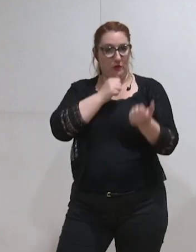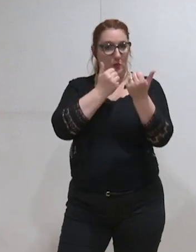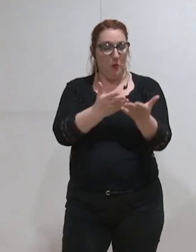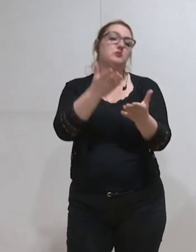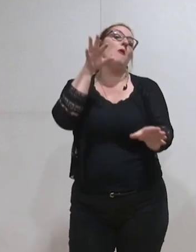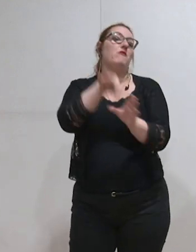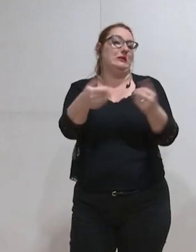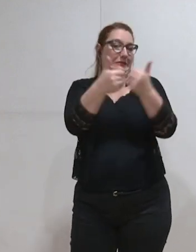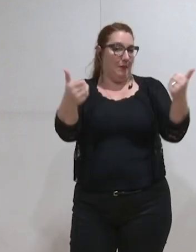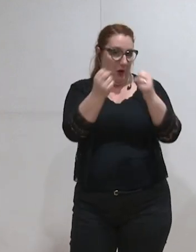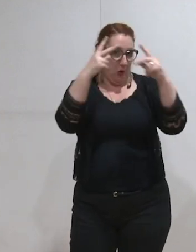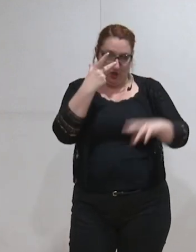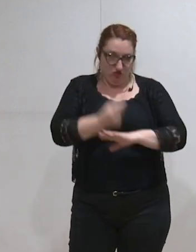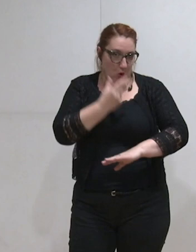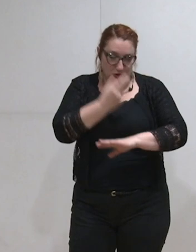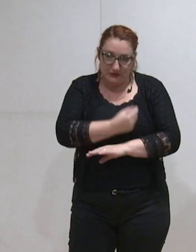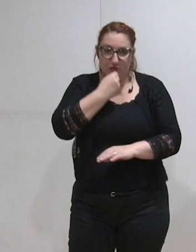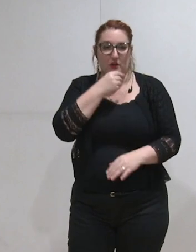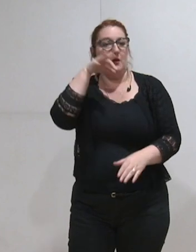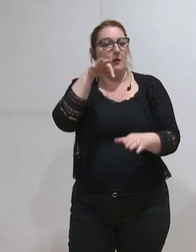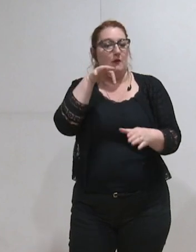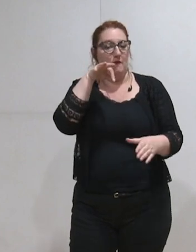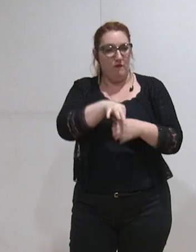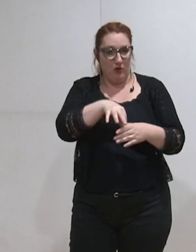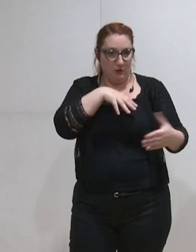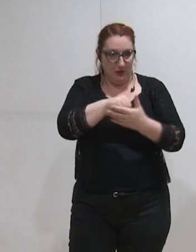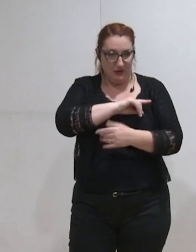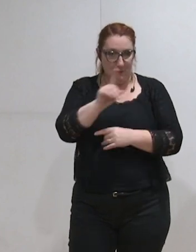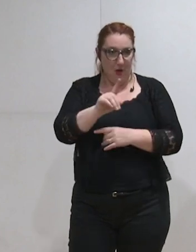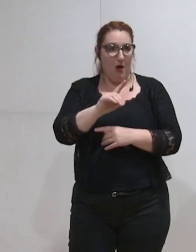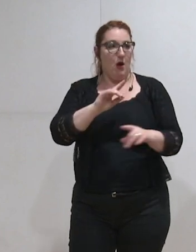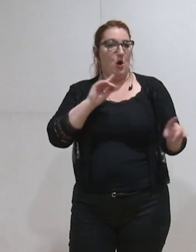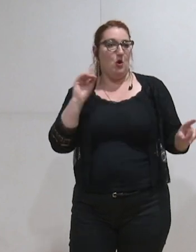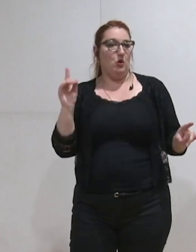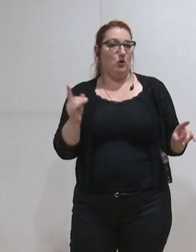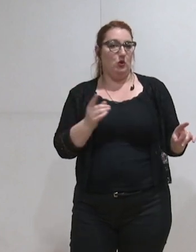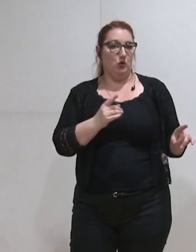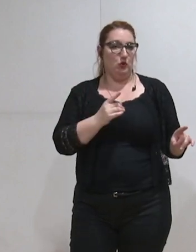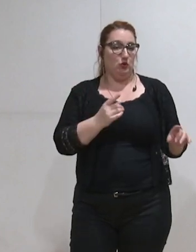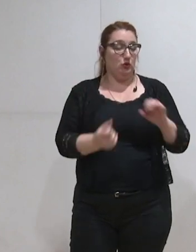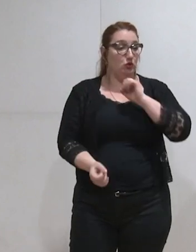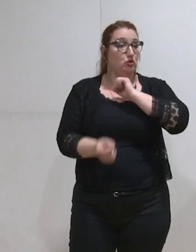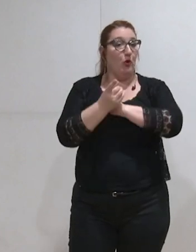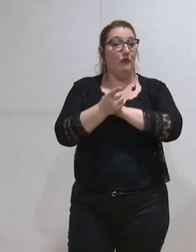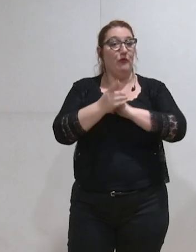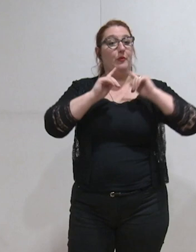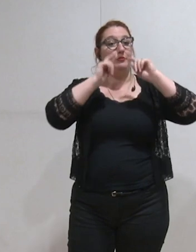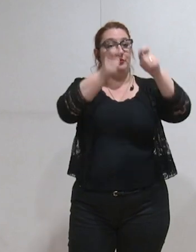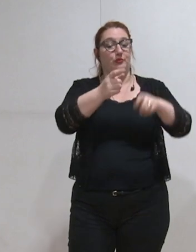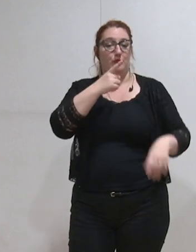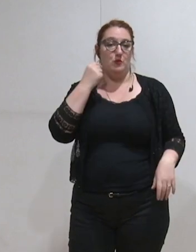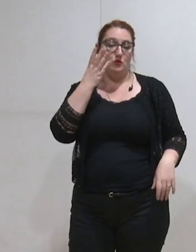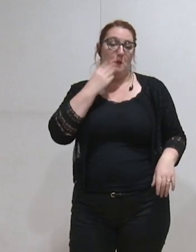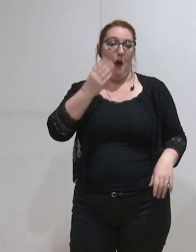séparé donc il ne prend pas part au vote l'ensemble sauf à la nomination de Monsieur